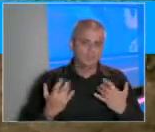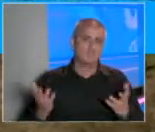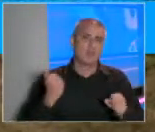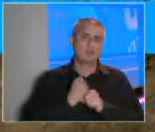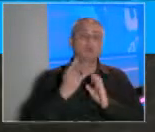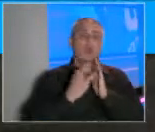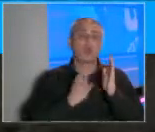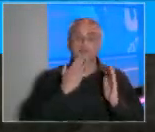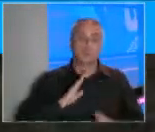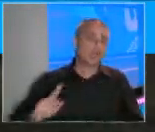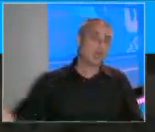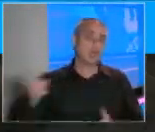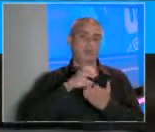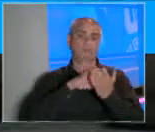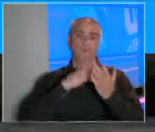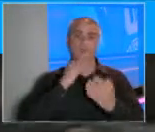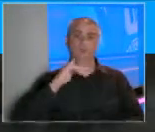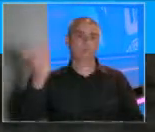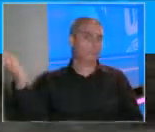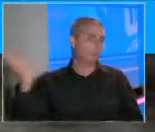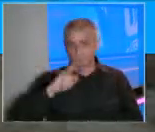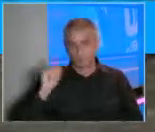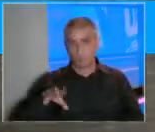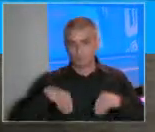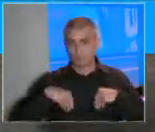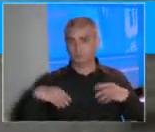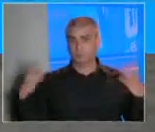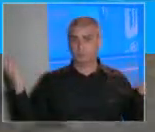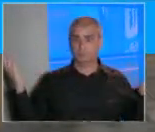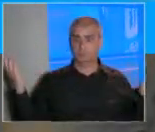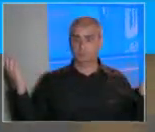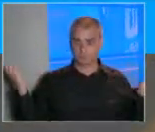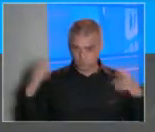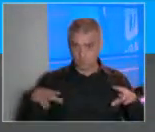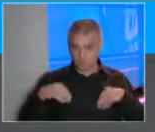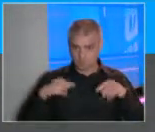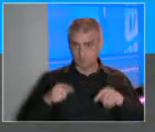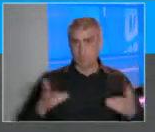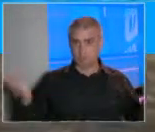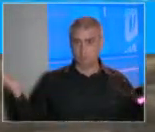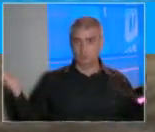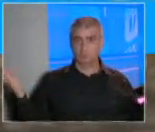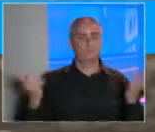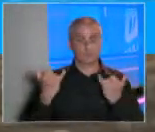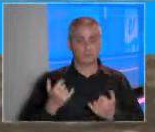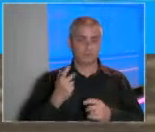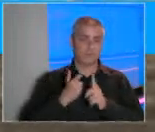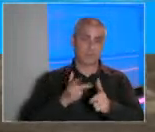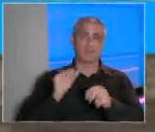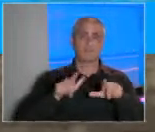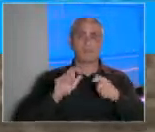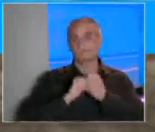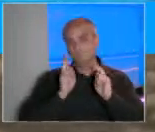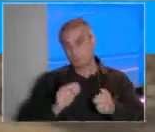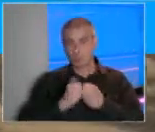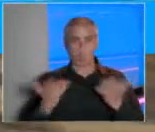החלת החוק הישראלי על כל היישובים ביוש. לזה כולם מסכימים. אז בואו נסכים לזה, ועכשיו בואו נלחם על מפה, אם יש